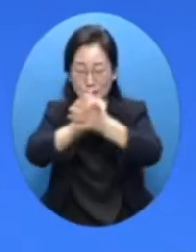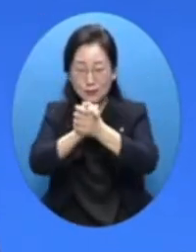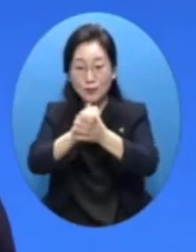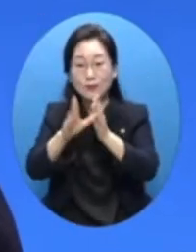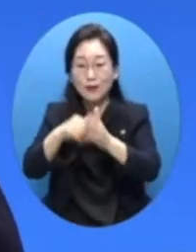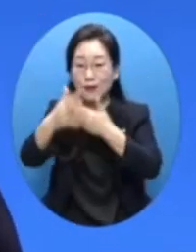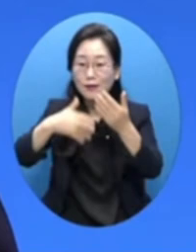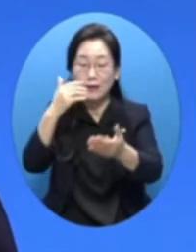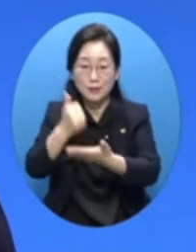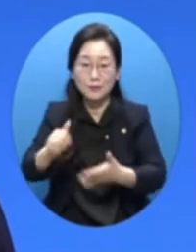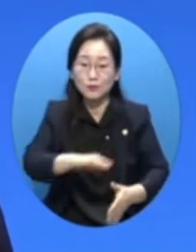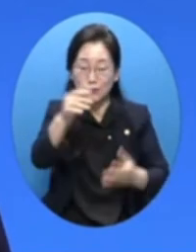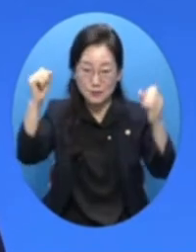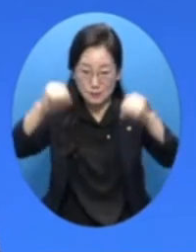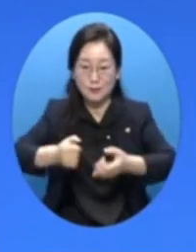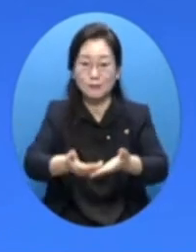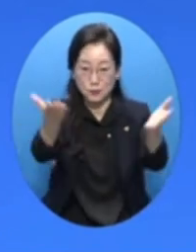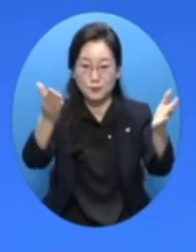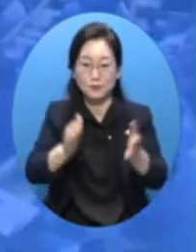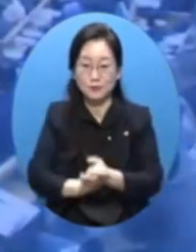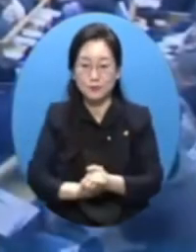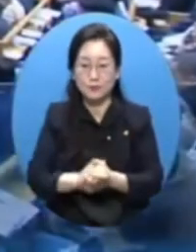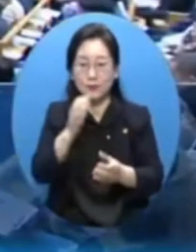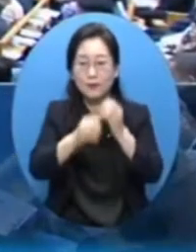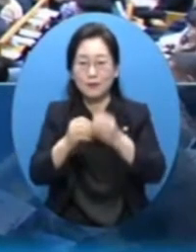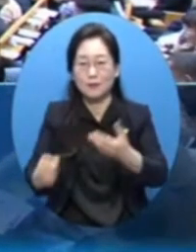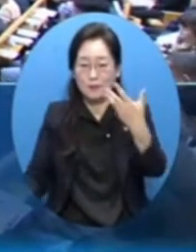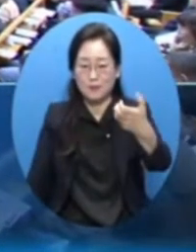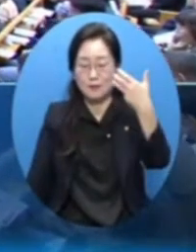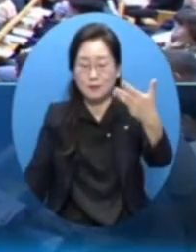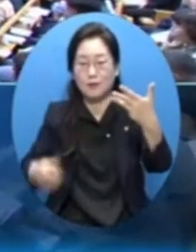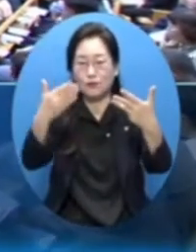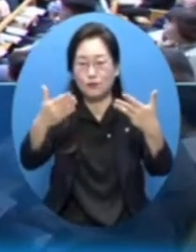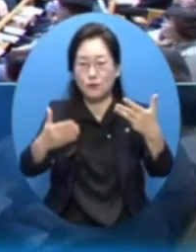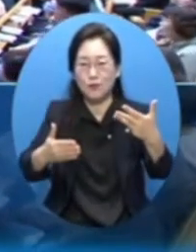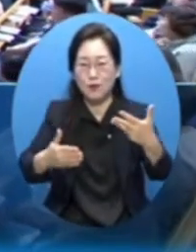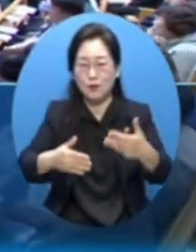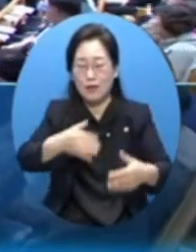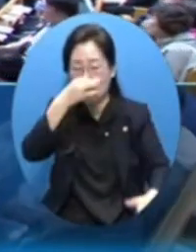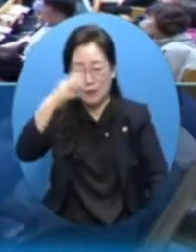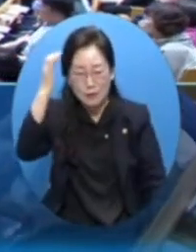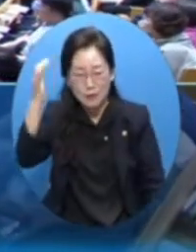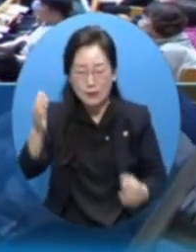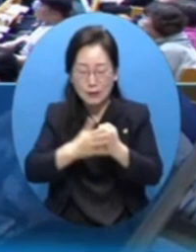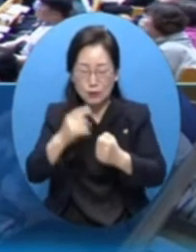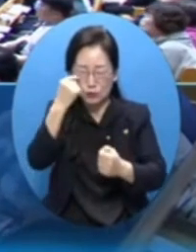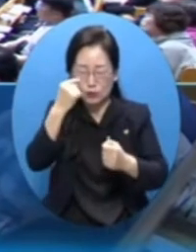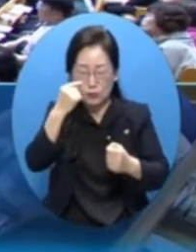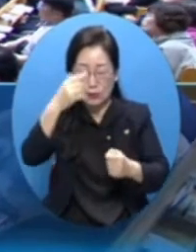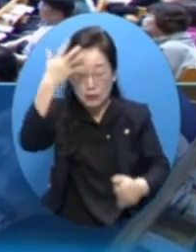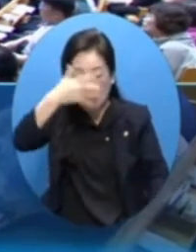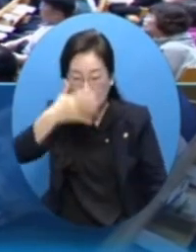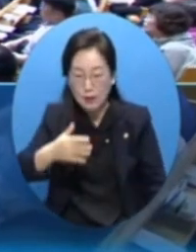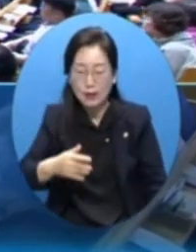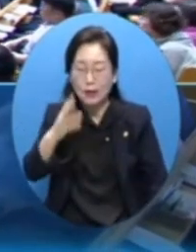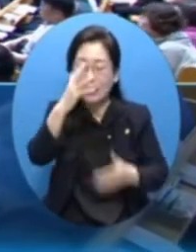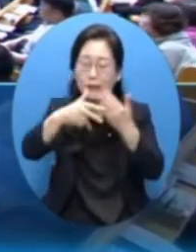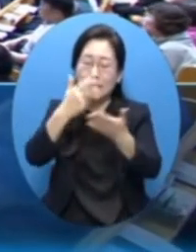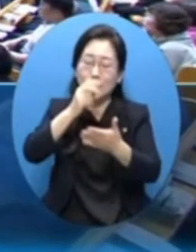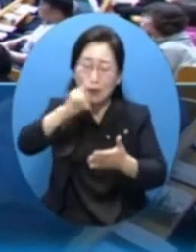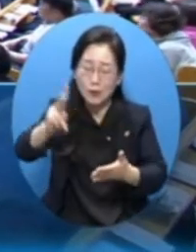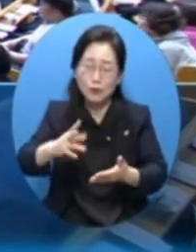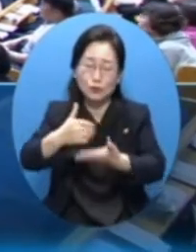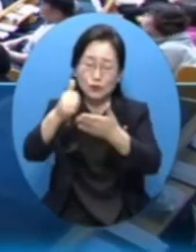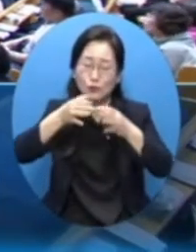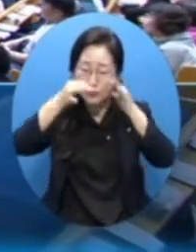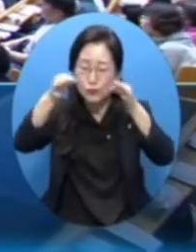하나님께서 우리에게 응답해 주시는 것입니다. 시편 88편 9절에 곤란으로 말미암아 내 눈이 쇠하였나이다. 야여 내가 매일 주를 부르며 주를